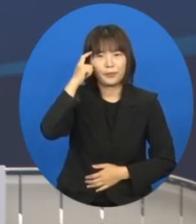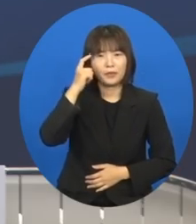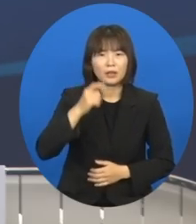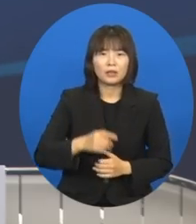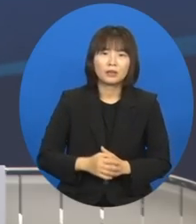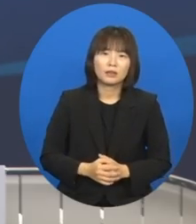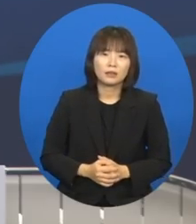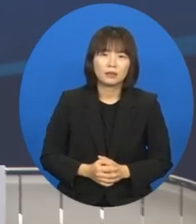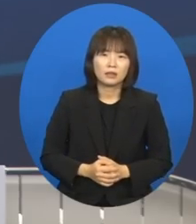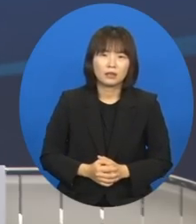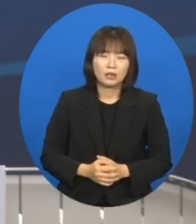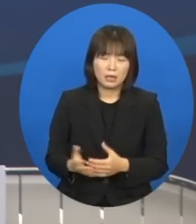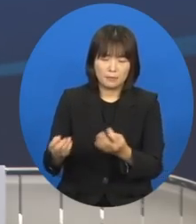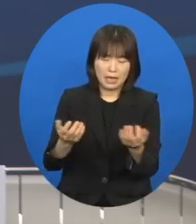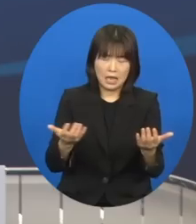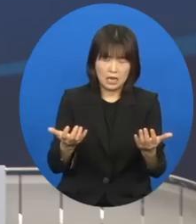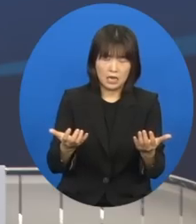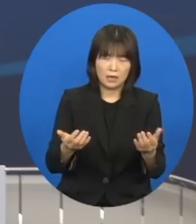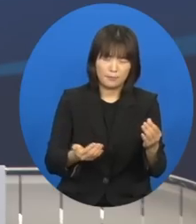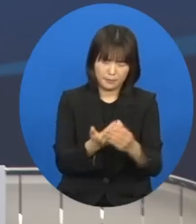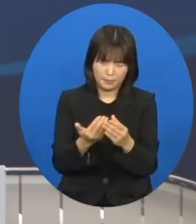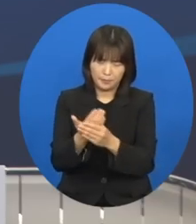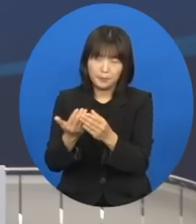너무나 많은 일들이 있었는데